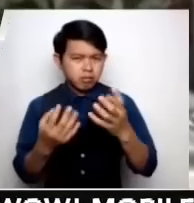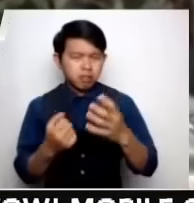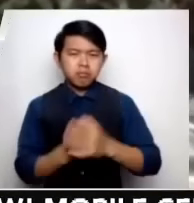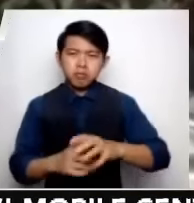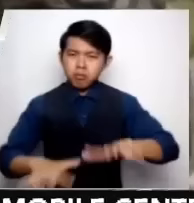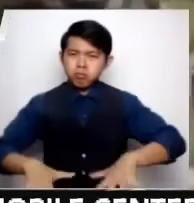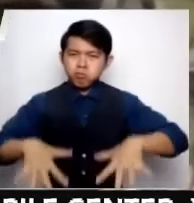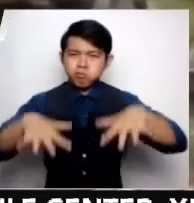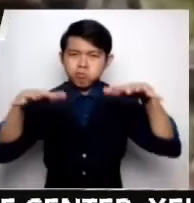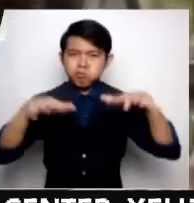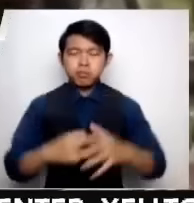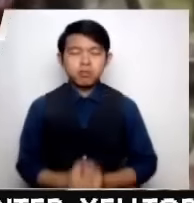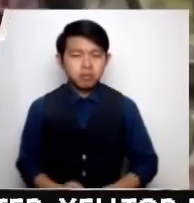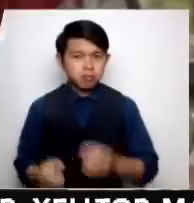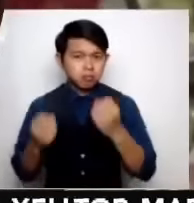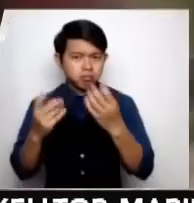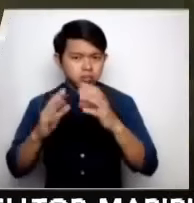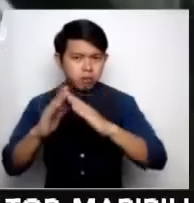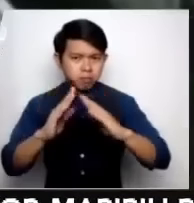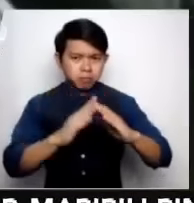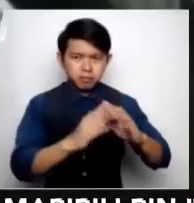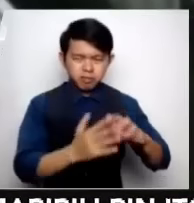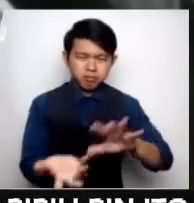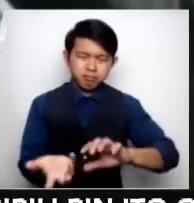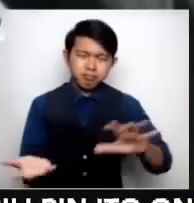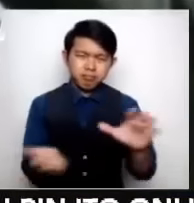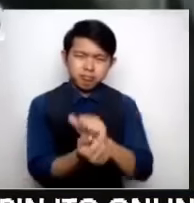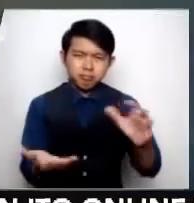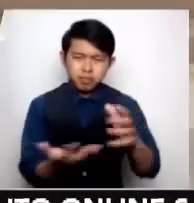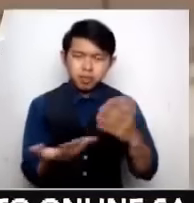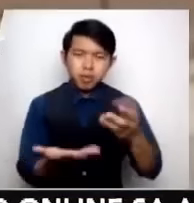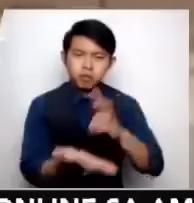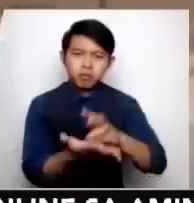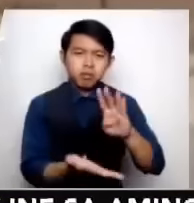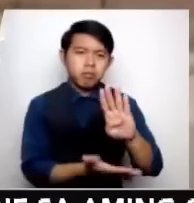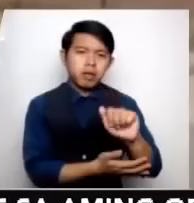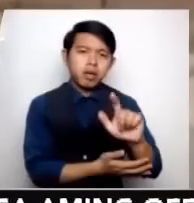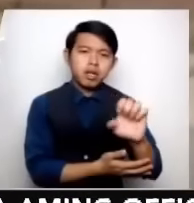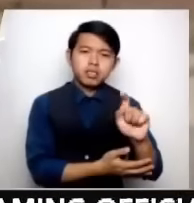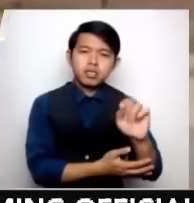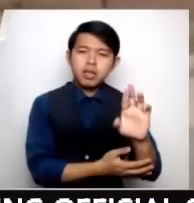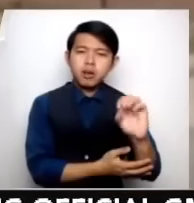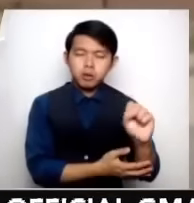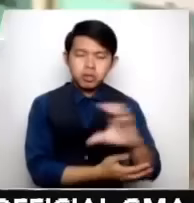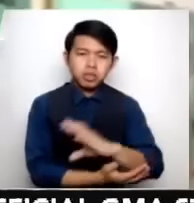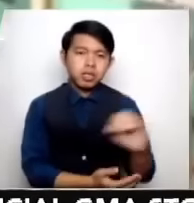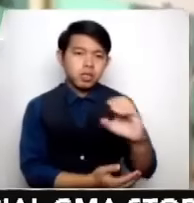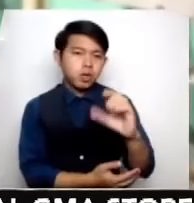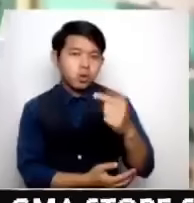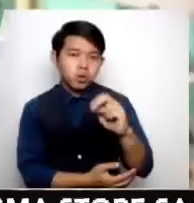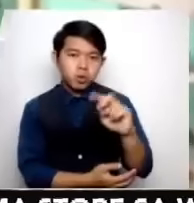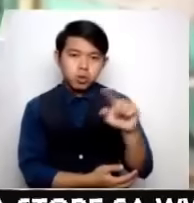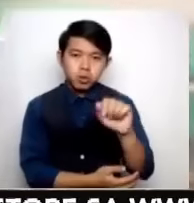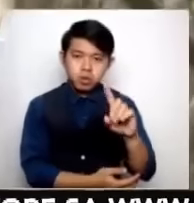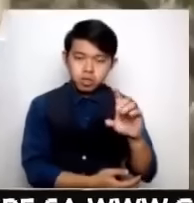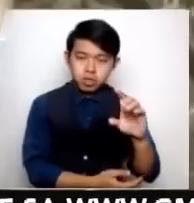Maraming bahay naman ang nasira sa Balesteros. Pati sa Gonzaga, pati barangay gymnasium sa Pamplona na